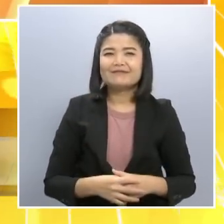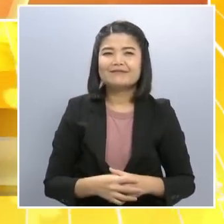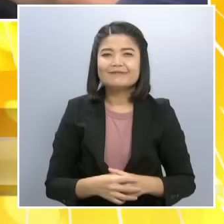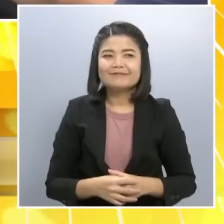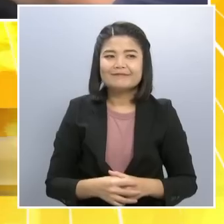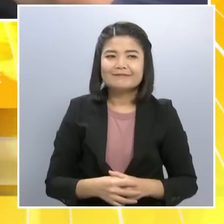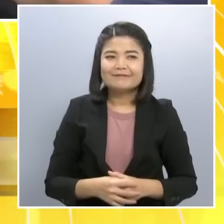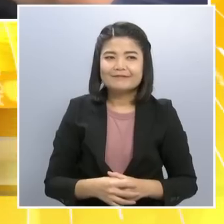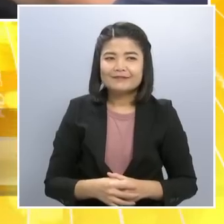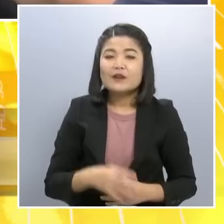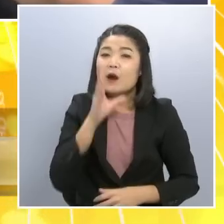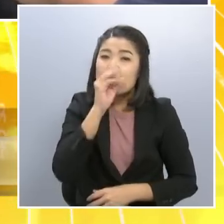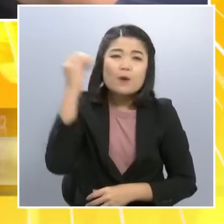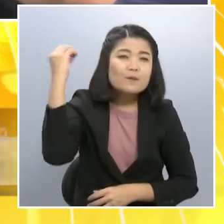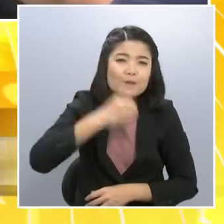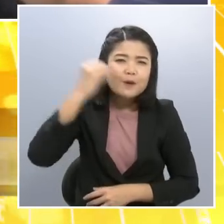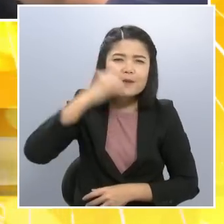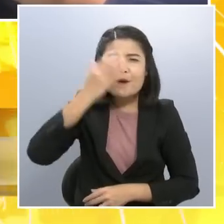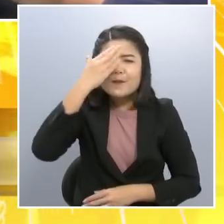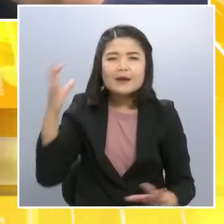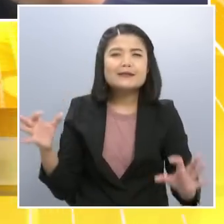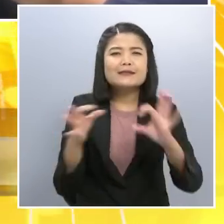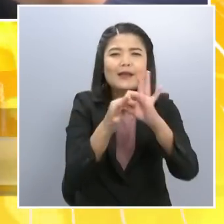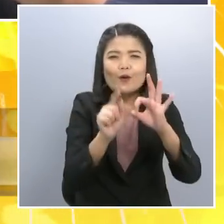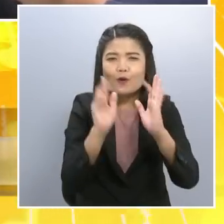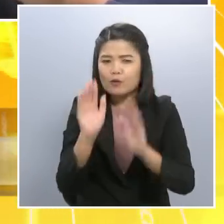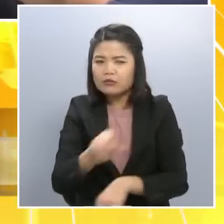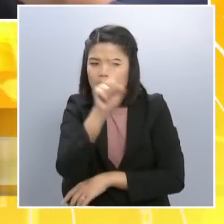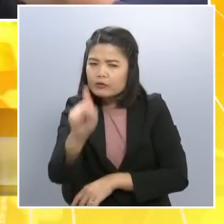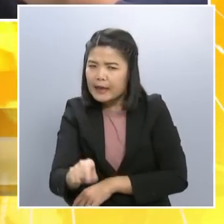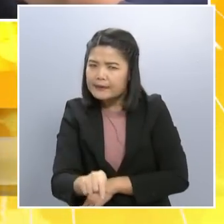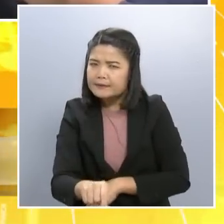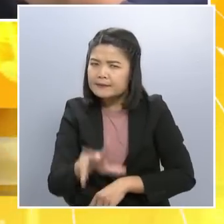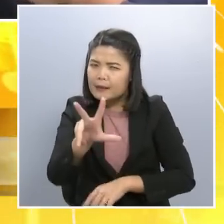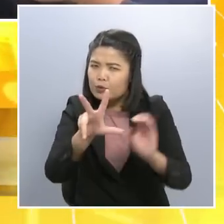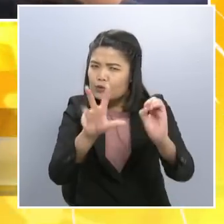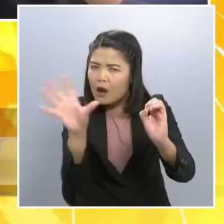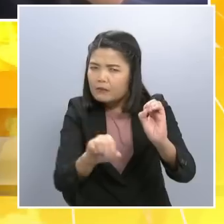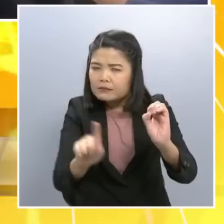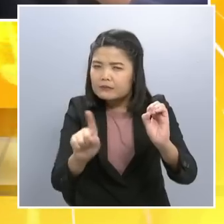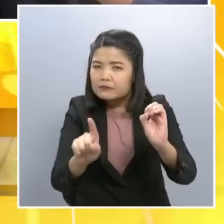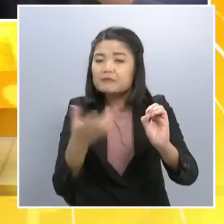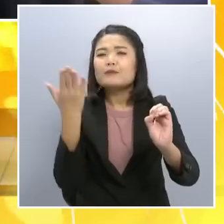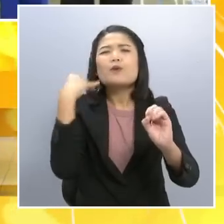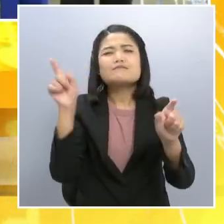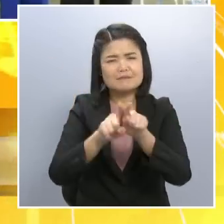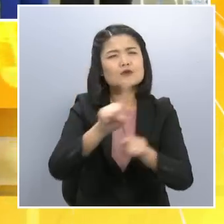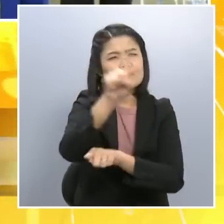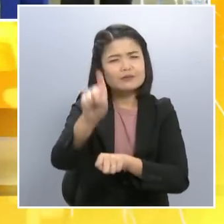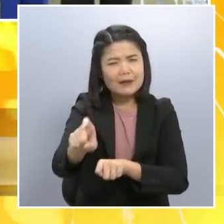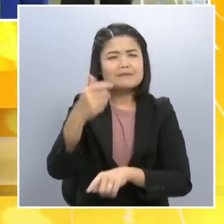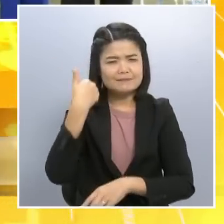านต้องพูดทุกทีเวลามีประเด็นเรื่องเกี่ยวกับตัวเลขที่ผู้คนสงสัยและแม้กระทั่งงวดเมื่อวานผมก็สงสัยไม่แต่เฉ